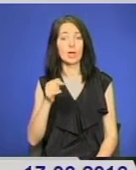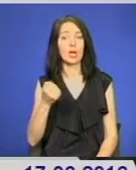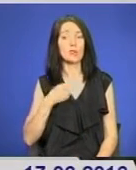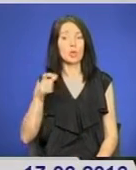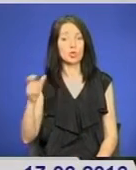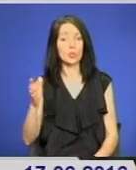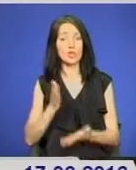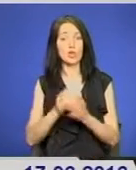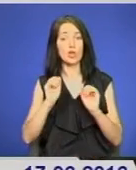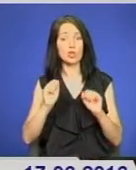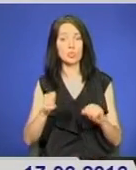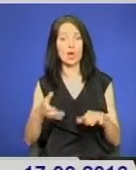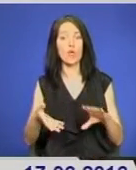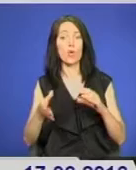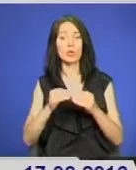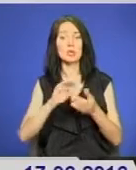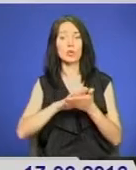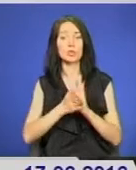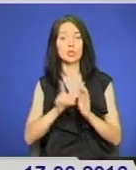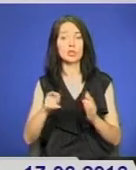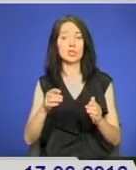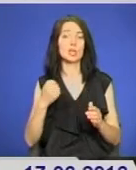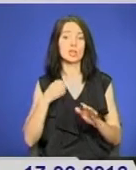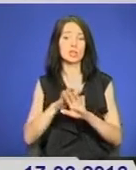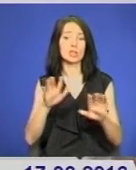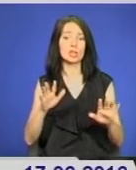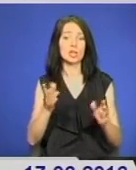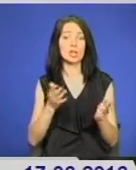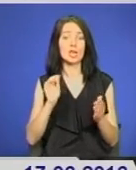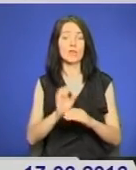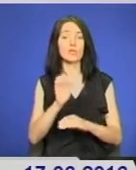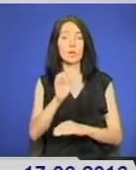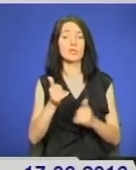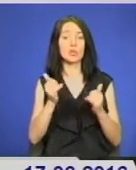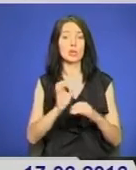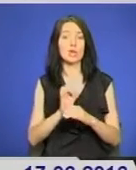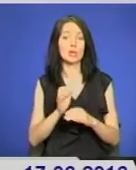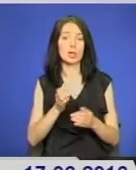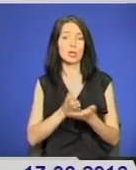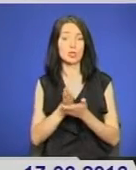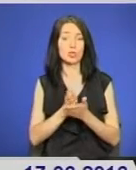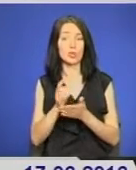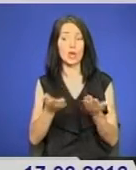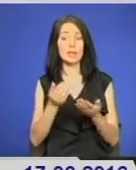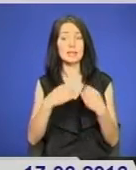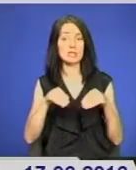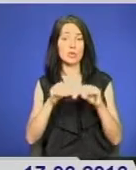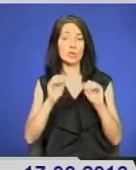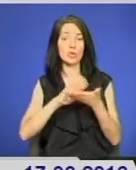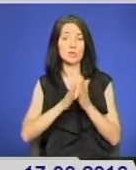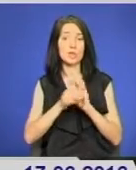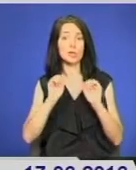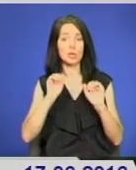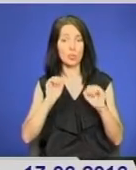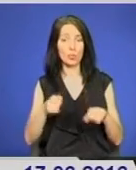військовослужбовці мають право укласти контракт в тій частині, де їх відправлено для проходження служби, але за сімейним обставинами мають можливість